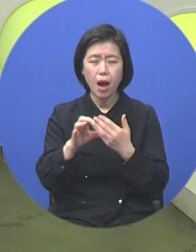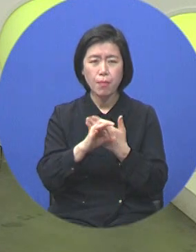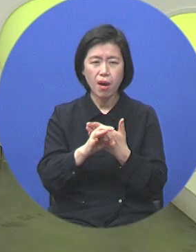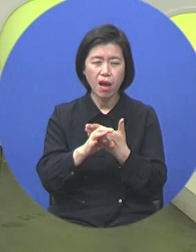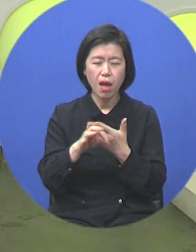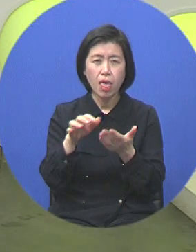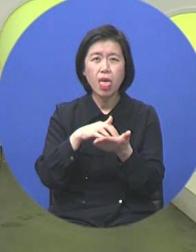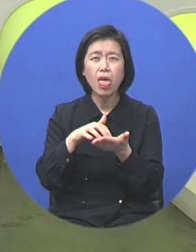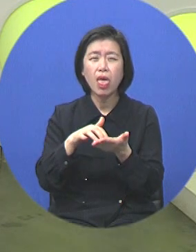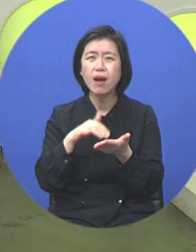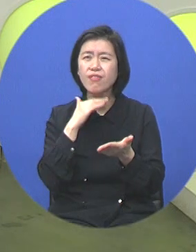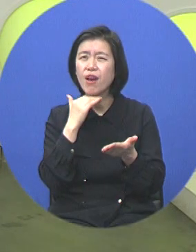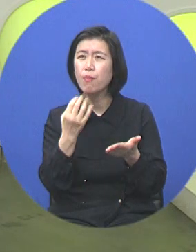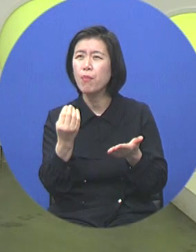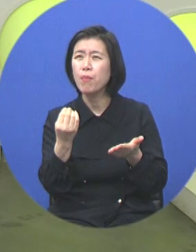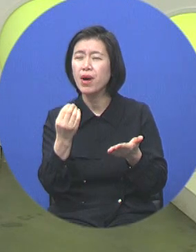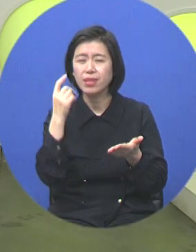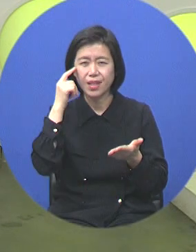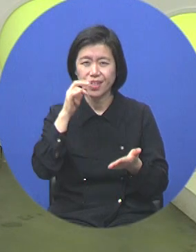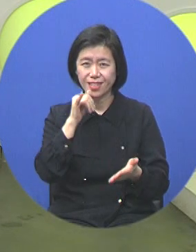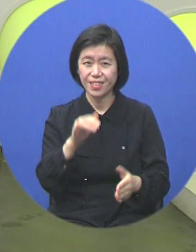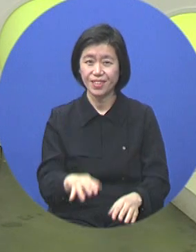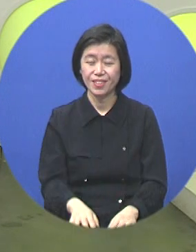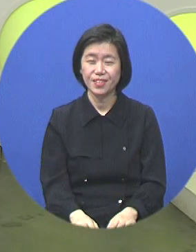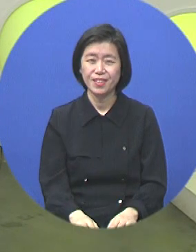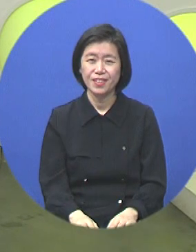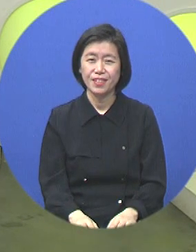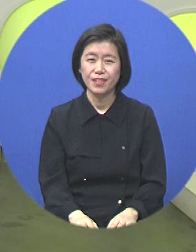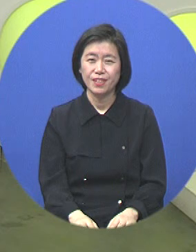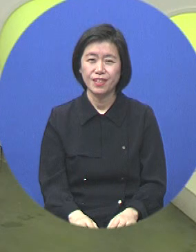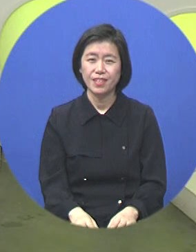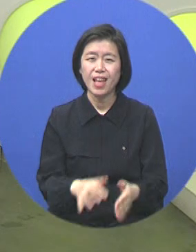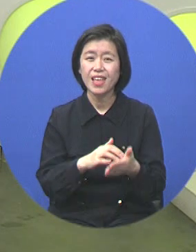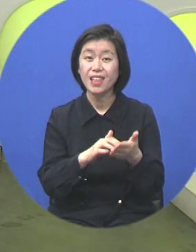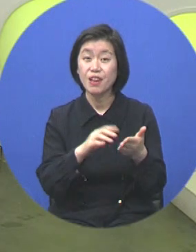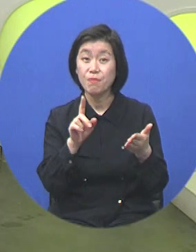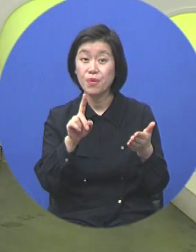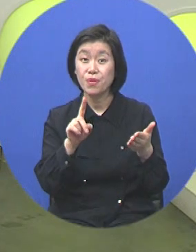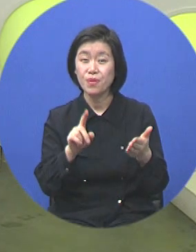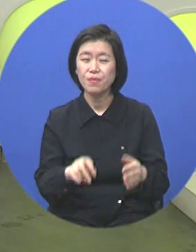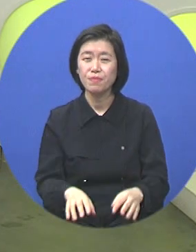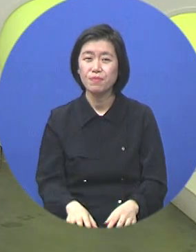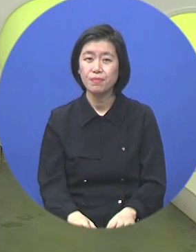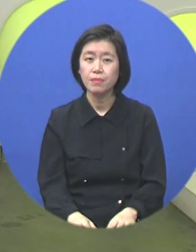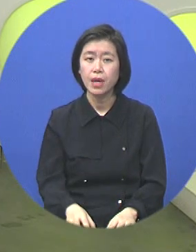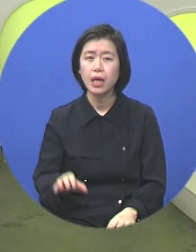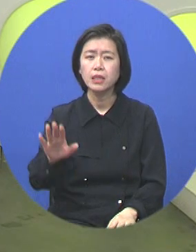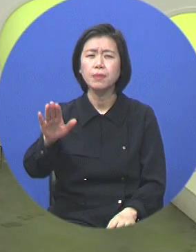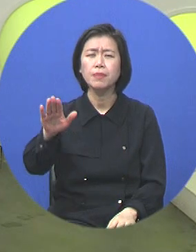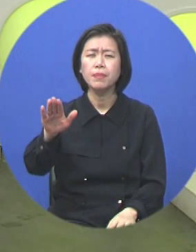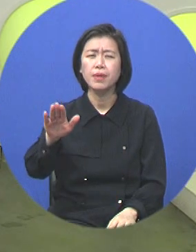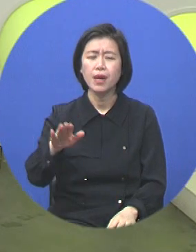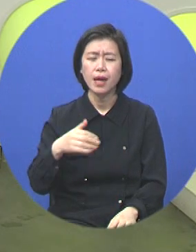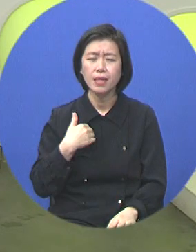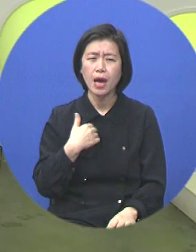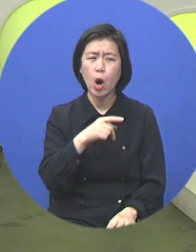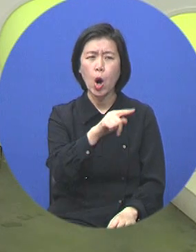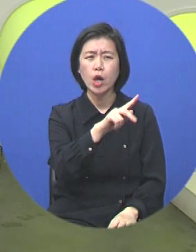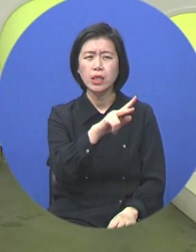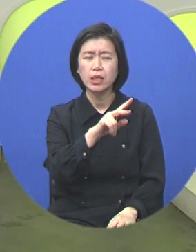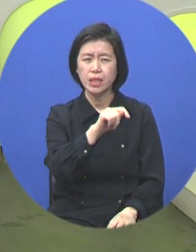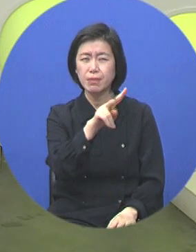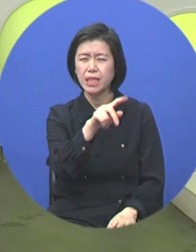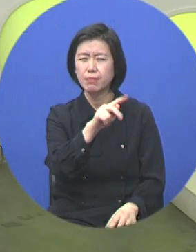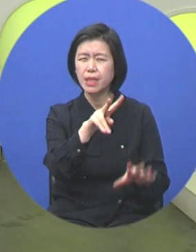슬시서 이제 6입니다. 어머나, 우와, 어머나, 어머나, 어머나, 어머나. 전화 좀 끄고요.